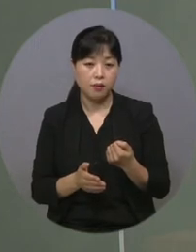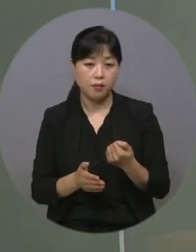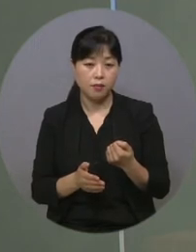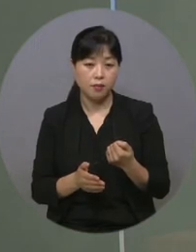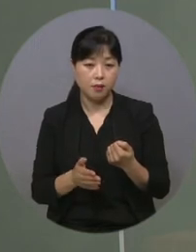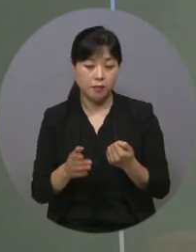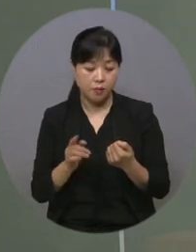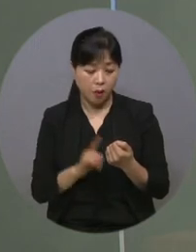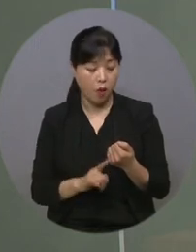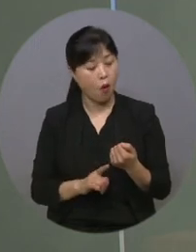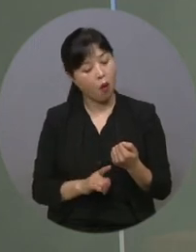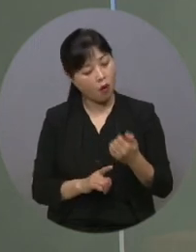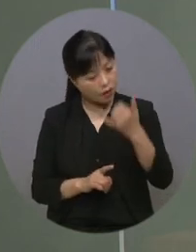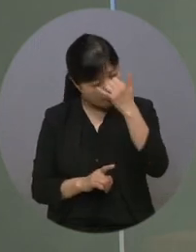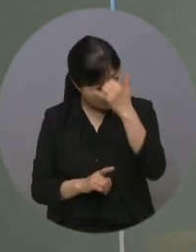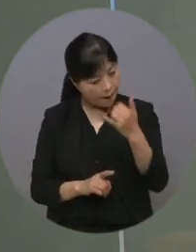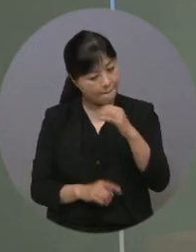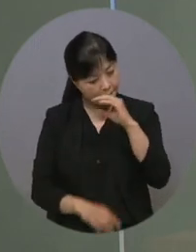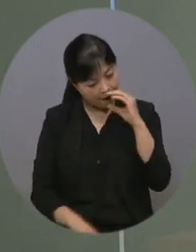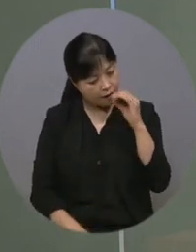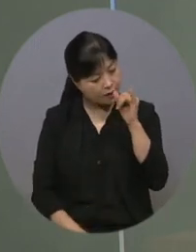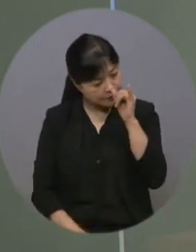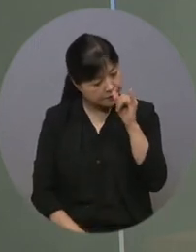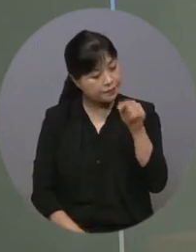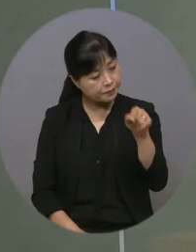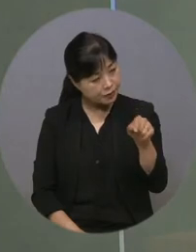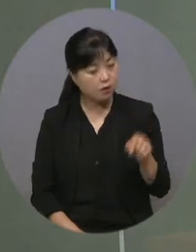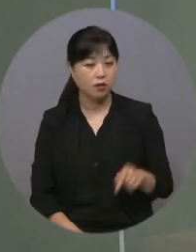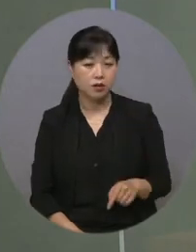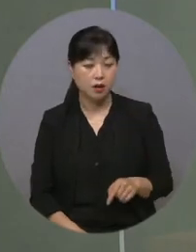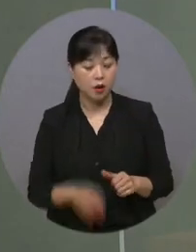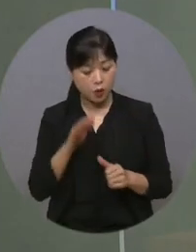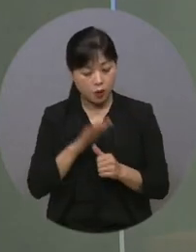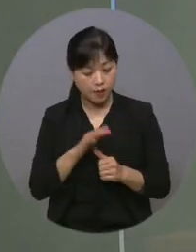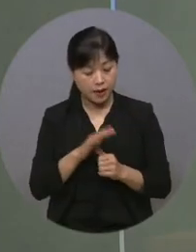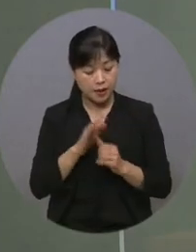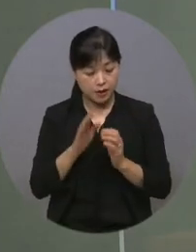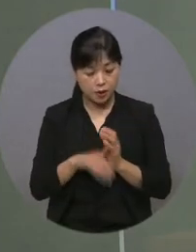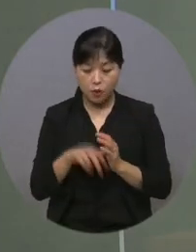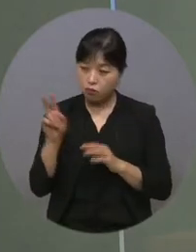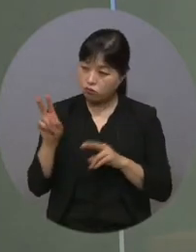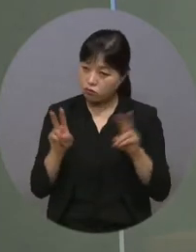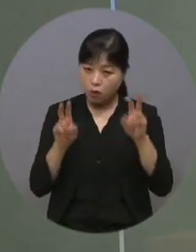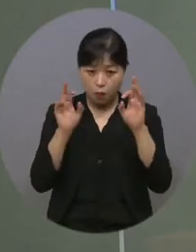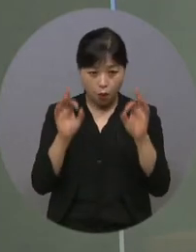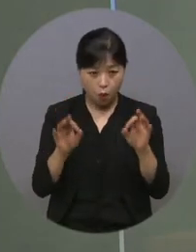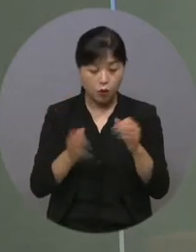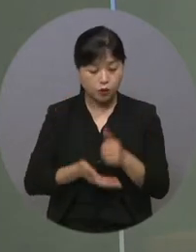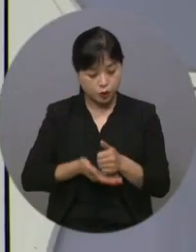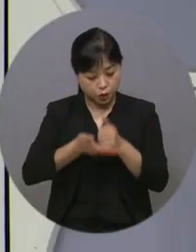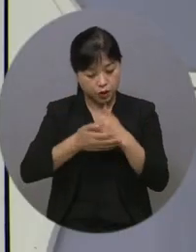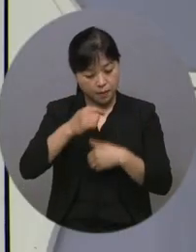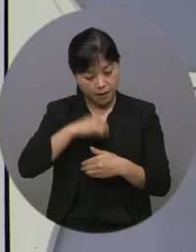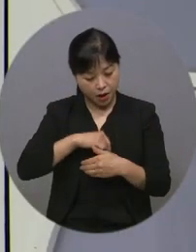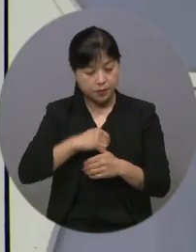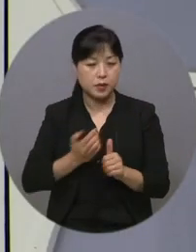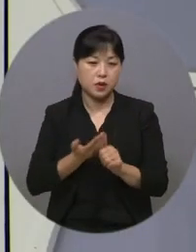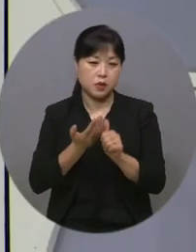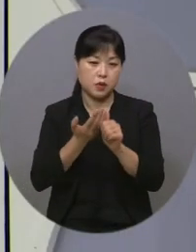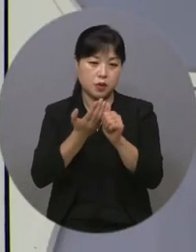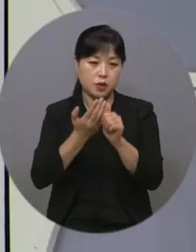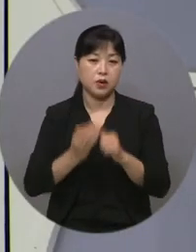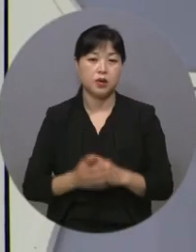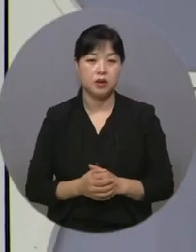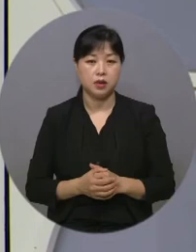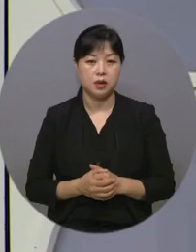뭐라고 할까요? 품위가 좋더라. 뭐 이런 어린 마음에도 뭔가 존경심이 가도록 그래서